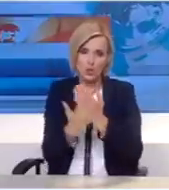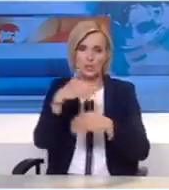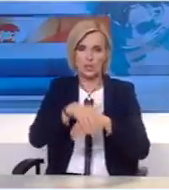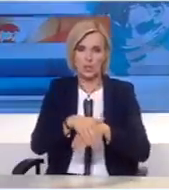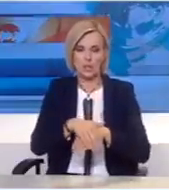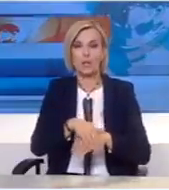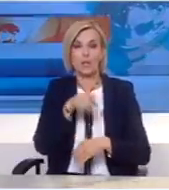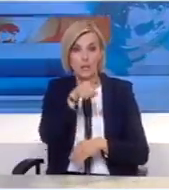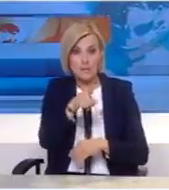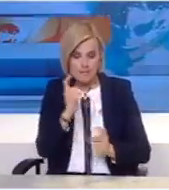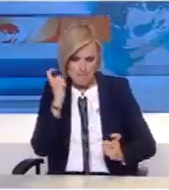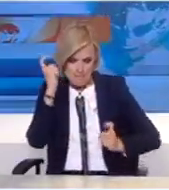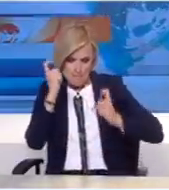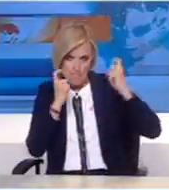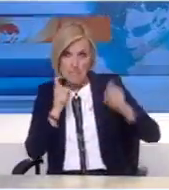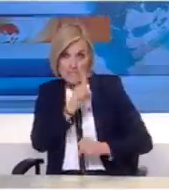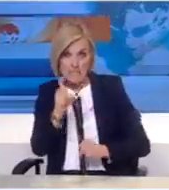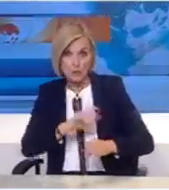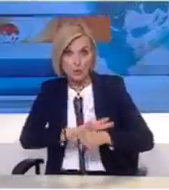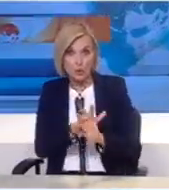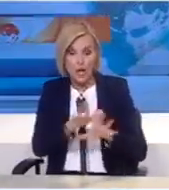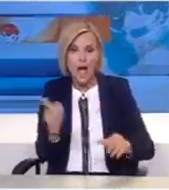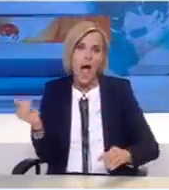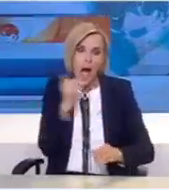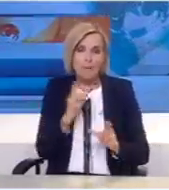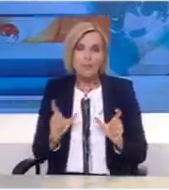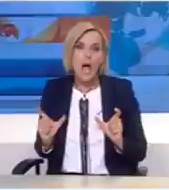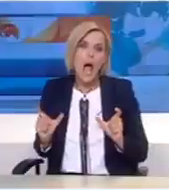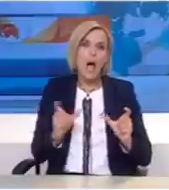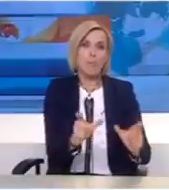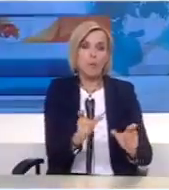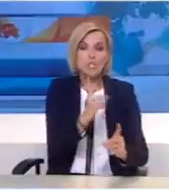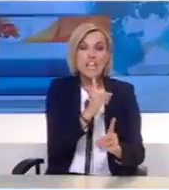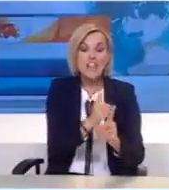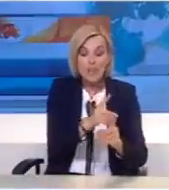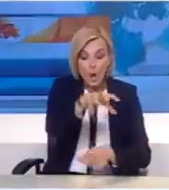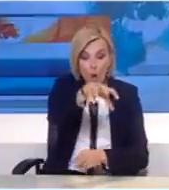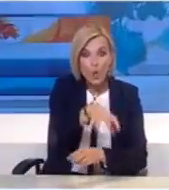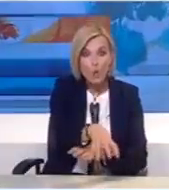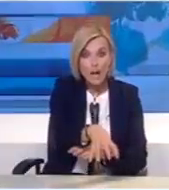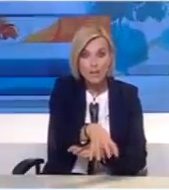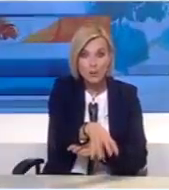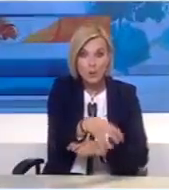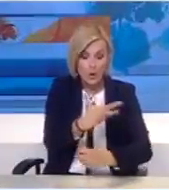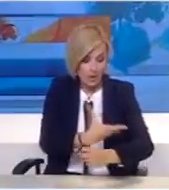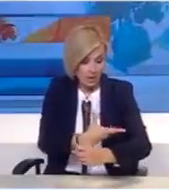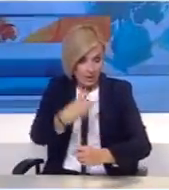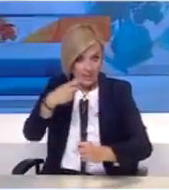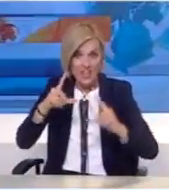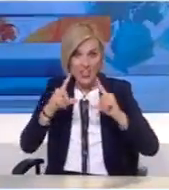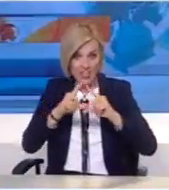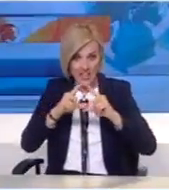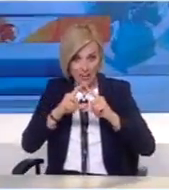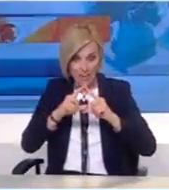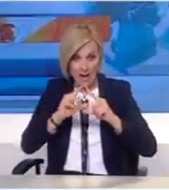κρούσμα θεωρηθεί ύποπτο για κορονοϊό, τότε απομονώνεται σε ειδικό χώρο, λαμβάνεται δείγμα και μέχρι να έχουμε το αποτέλεσμα